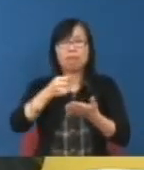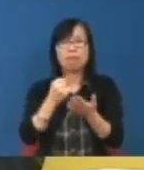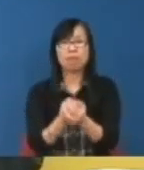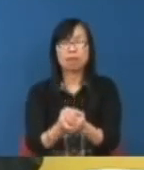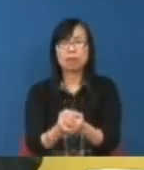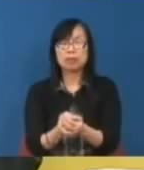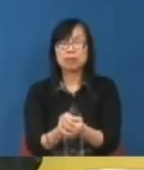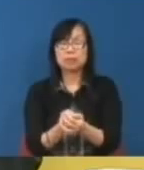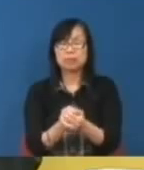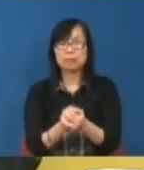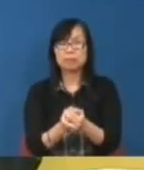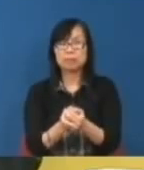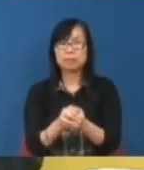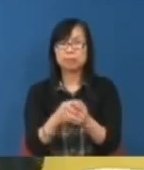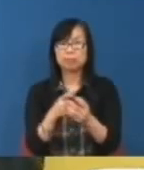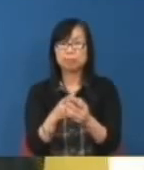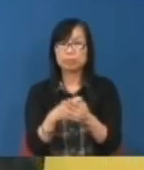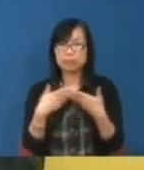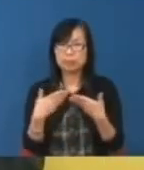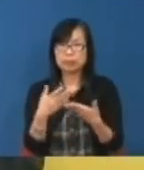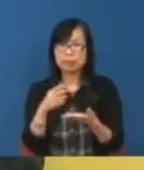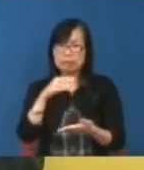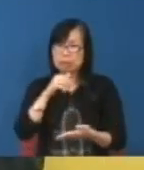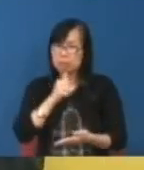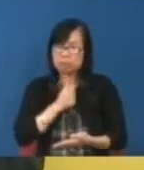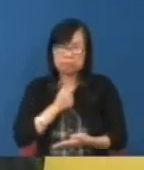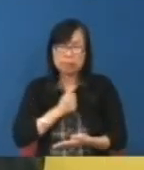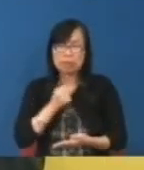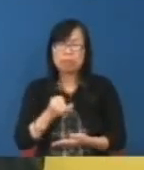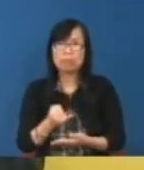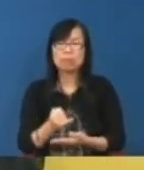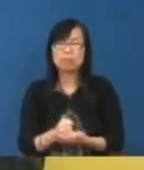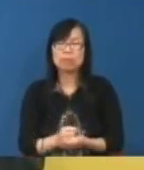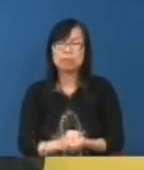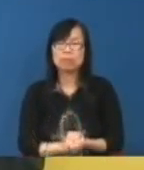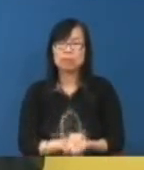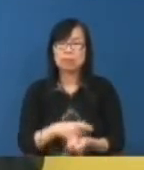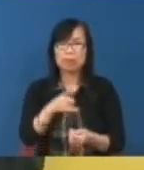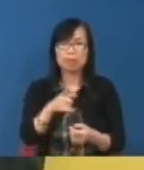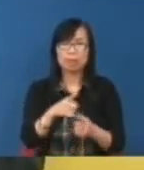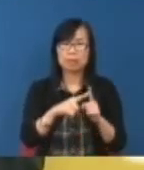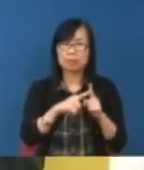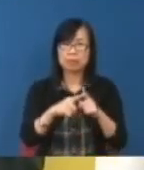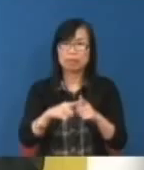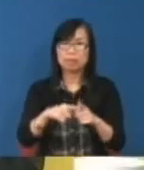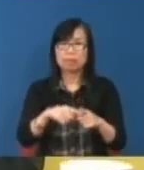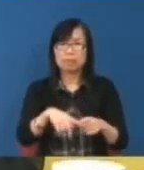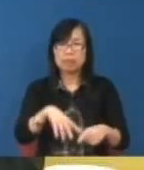㗎啦，係咪啊？喂，綜援嘅用家有一半係長者，